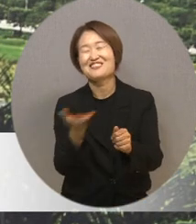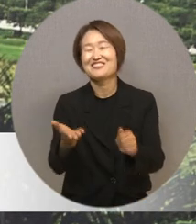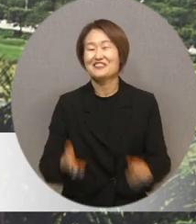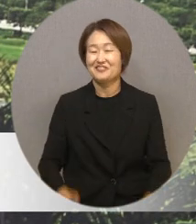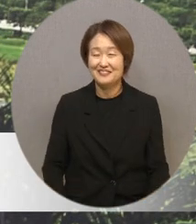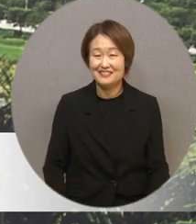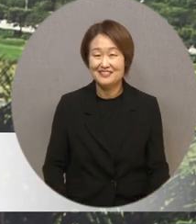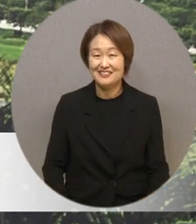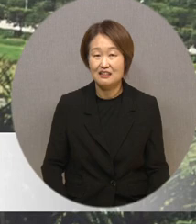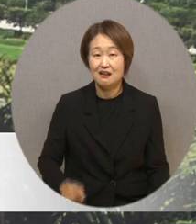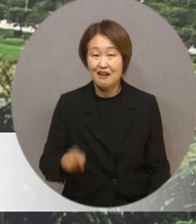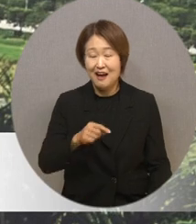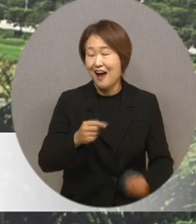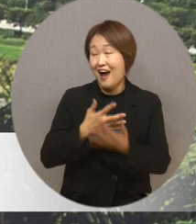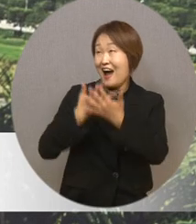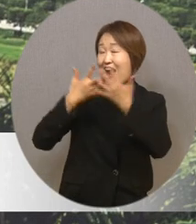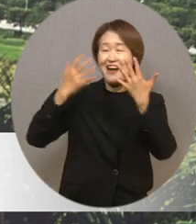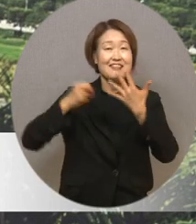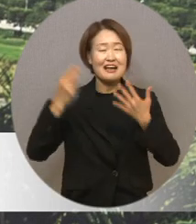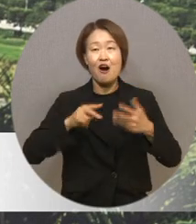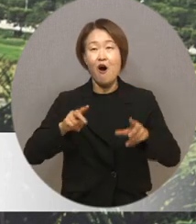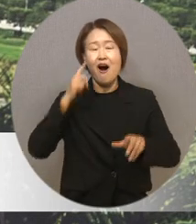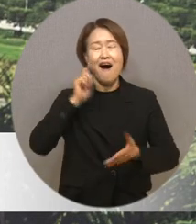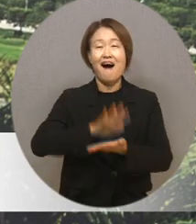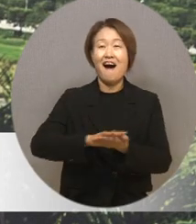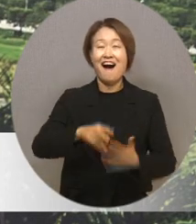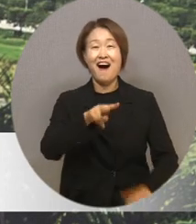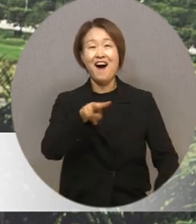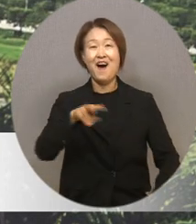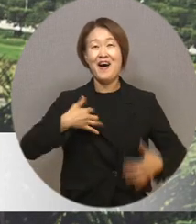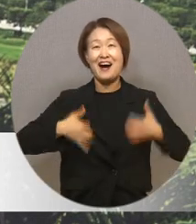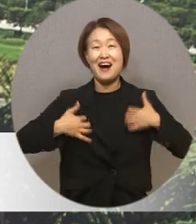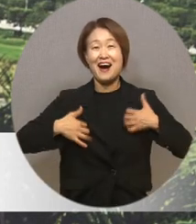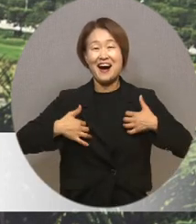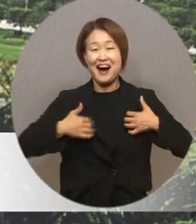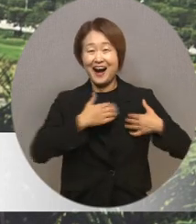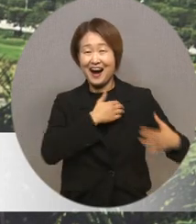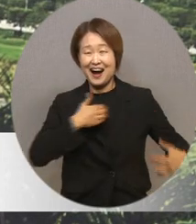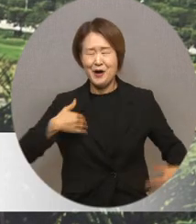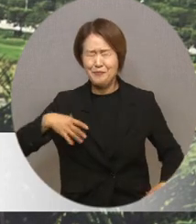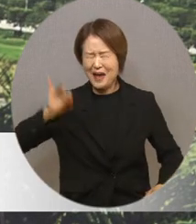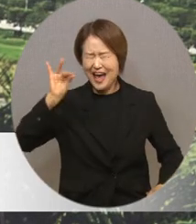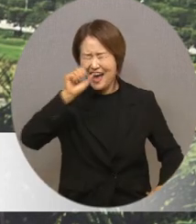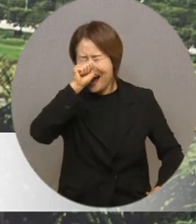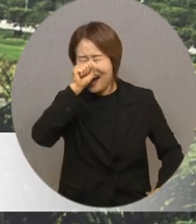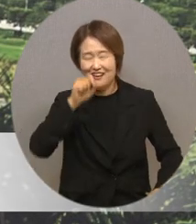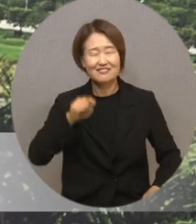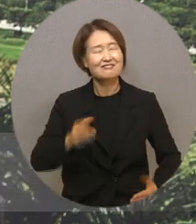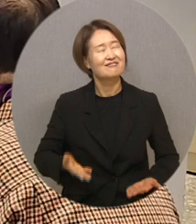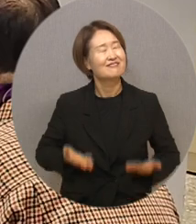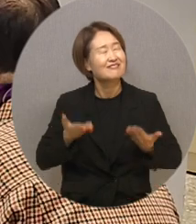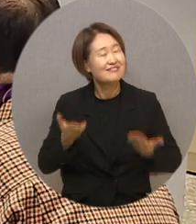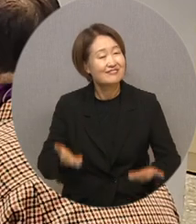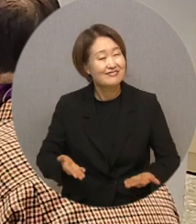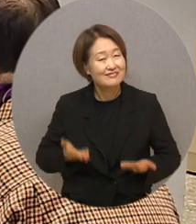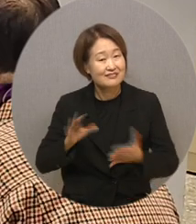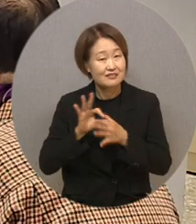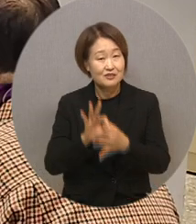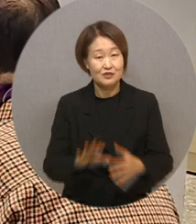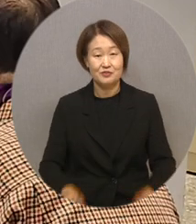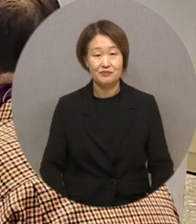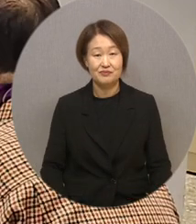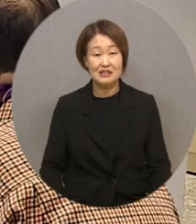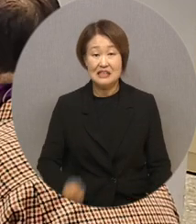그분들이 밝은 세상을 다시 볼 수 있게 되어서 너무 만족스러운 봉사활동을 하였습니다. 시력보존